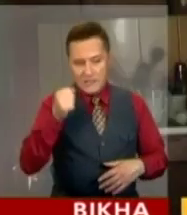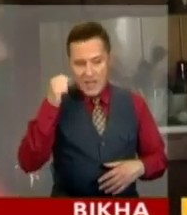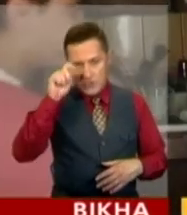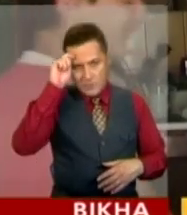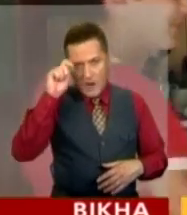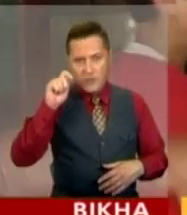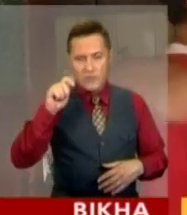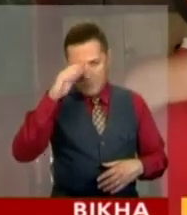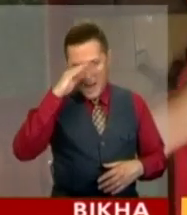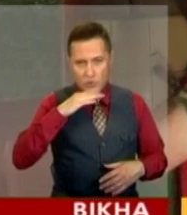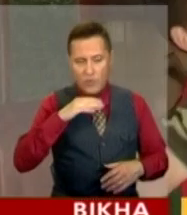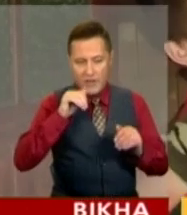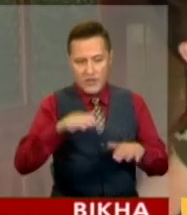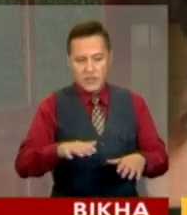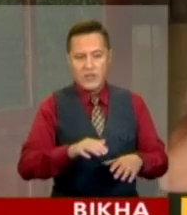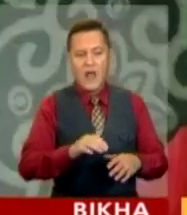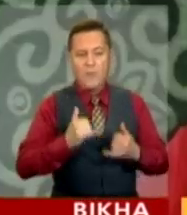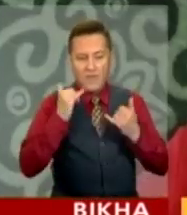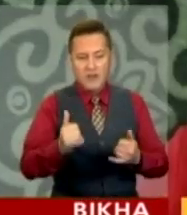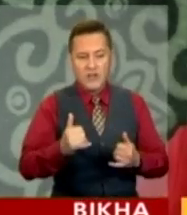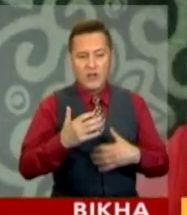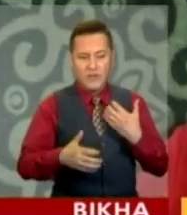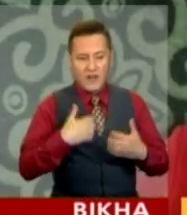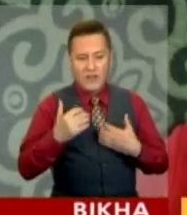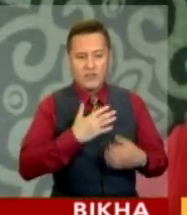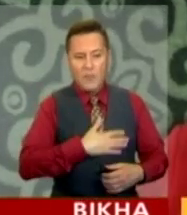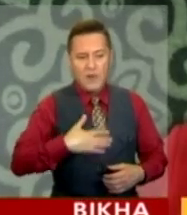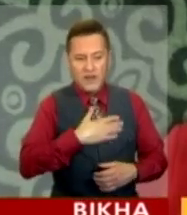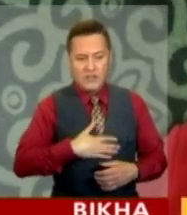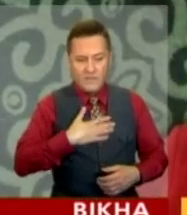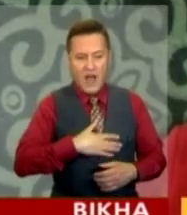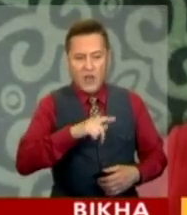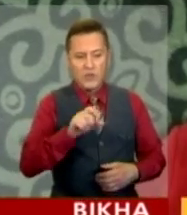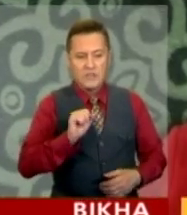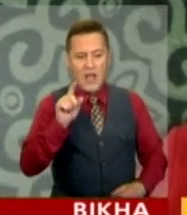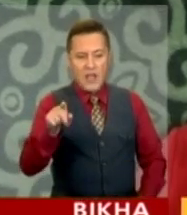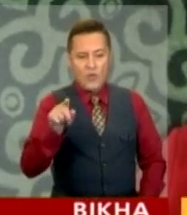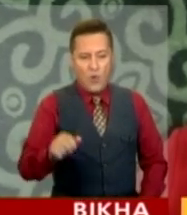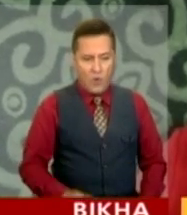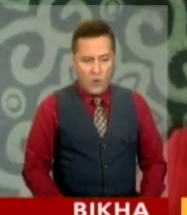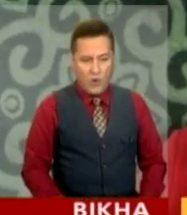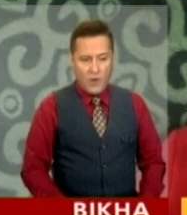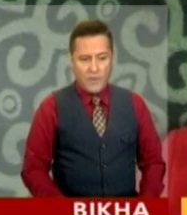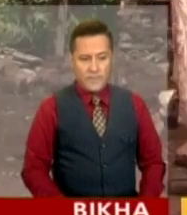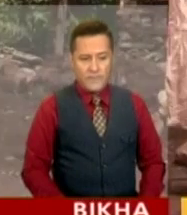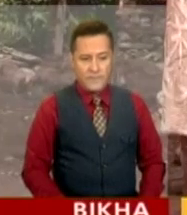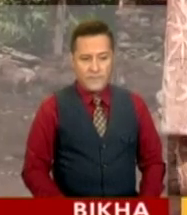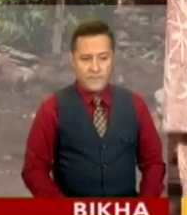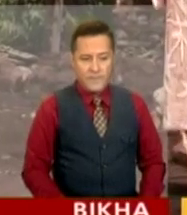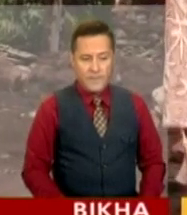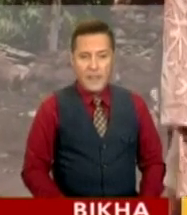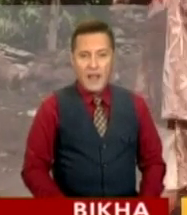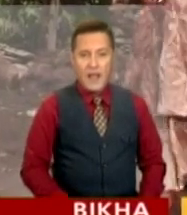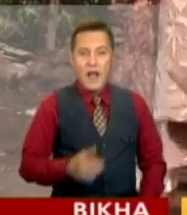рішення поважають, хоч і дуже за нього хвилюються. Переживаю за нього, щоб там на схід не пішло.